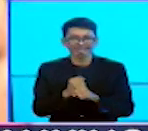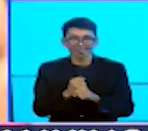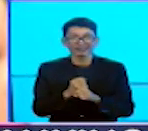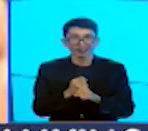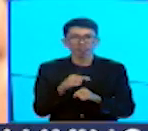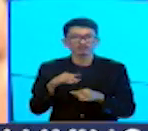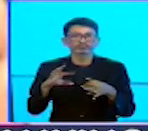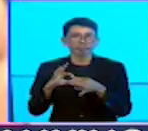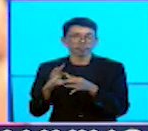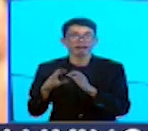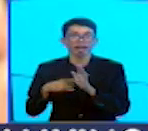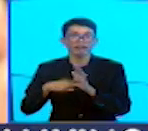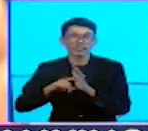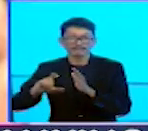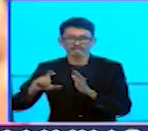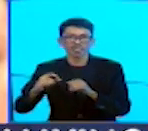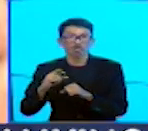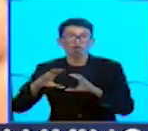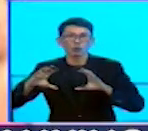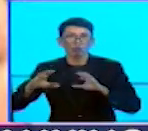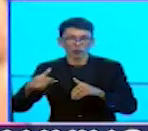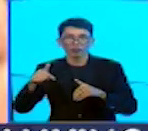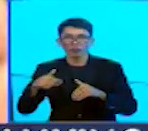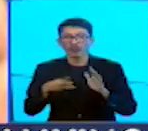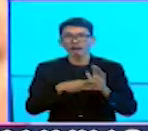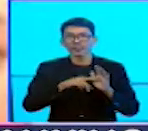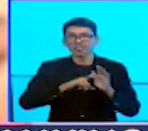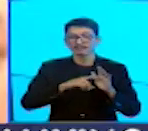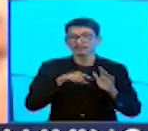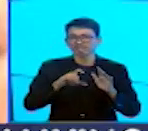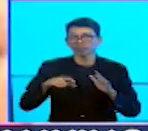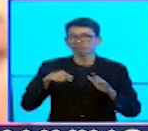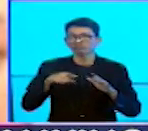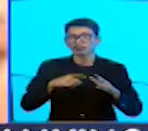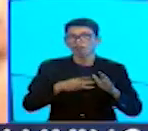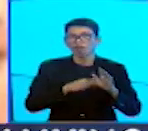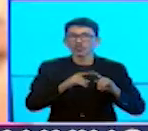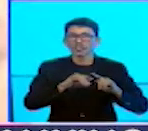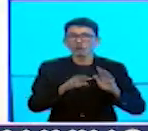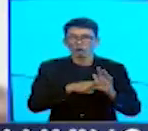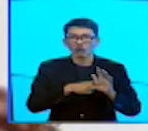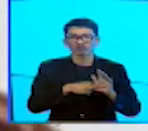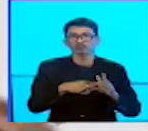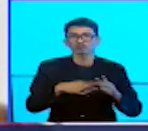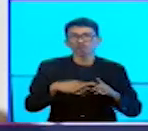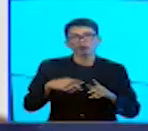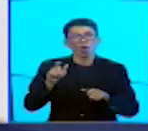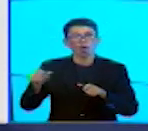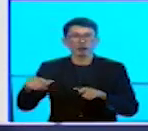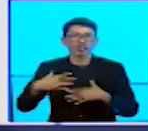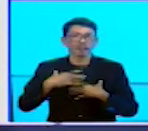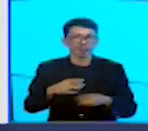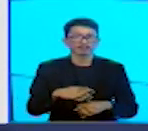MNC Group, korporasi yakin pengguna layanan Motion Banking akan terus bertambah. Setelah mendapat digital